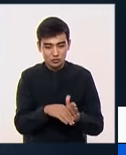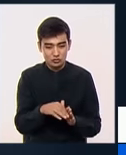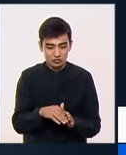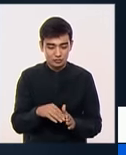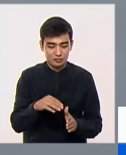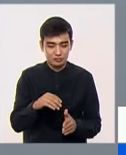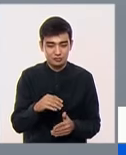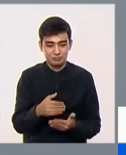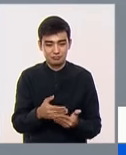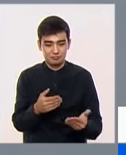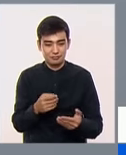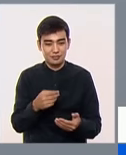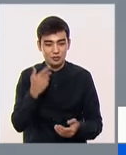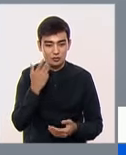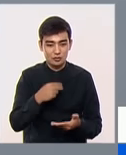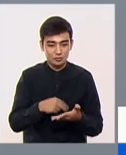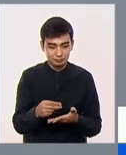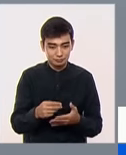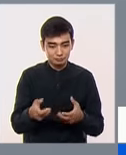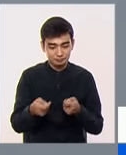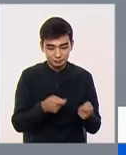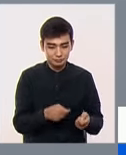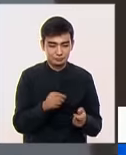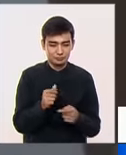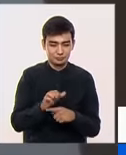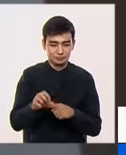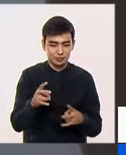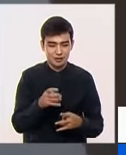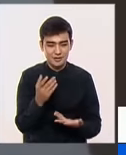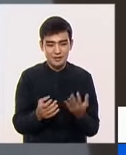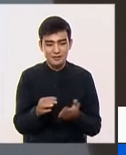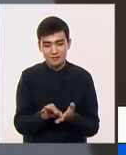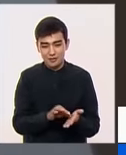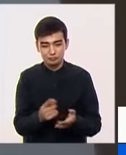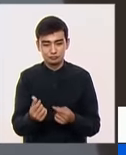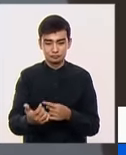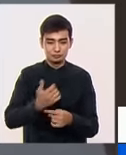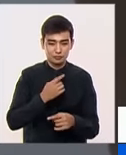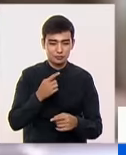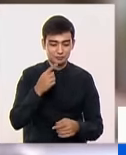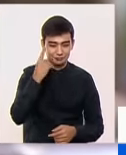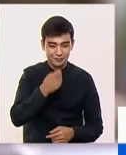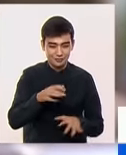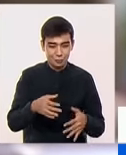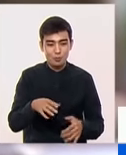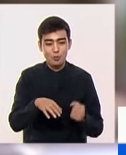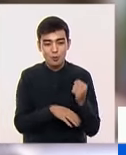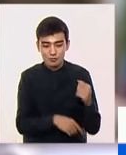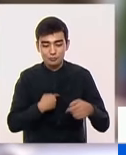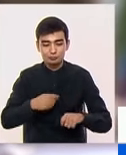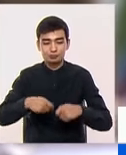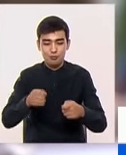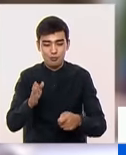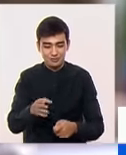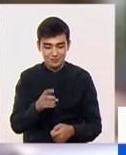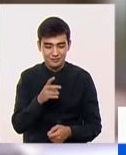вы непосредственно получите услугу или товар как только вам предлагают сначала платить а что потом что то получить от этого